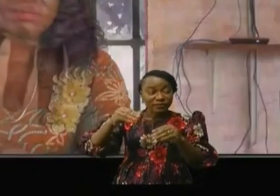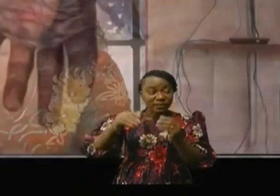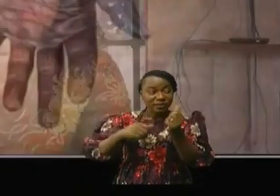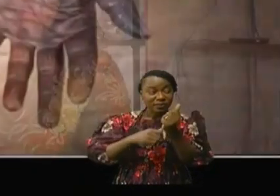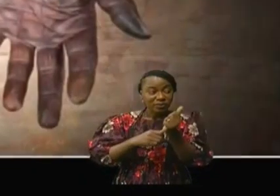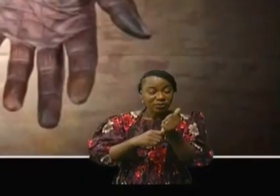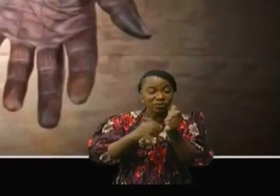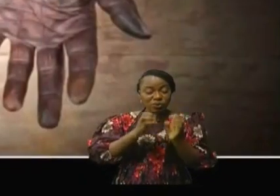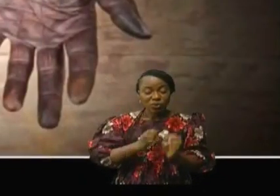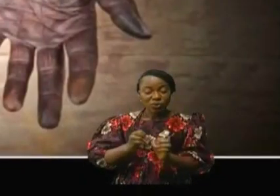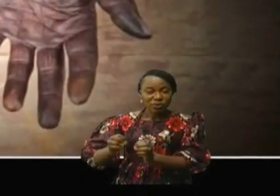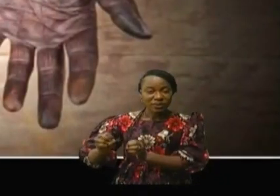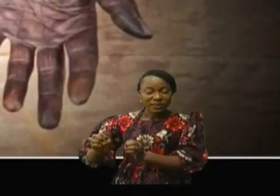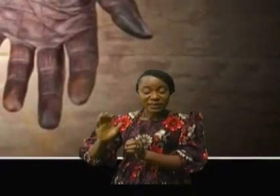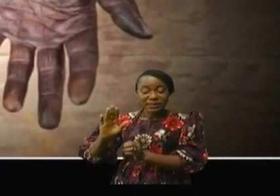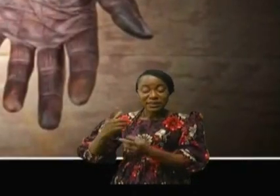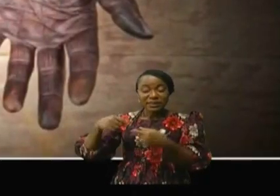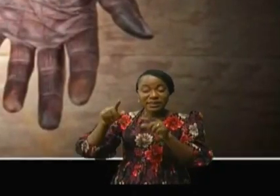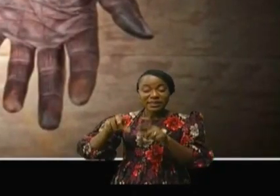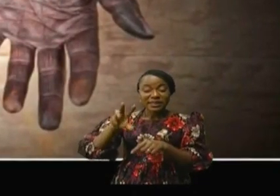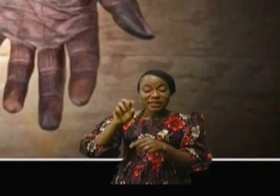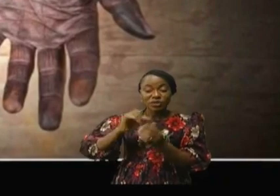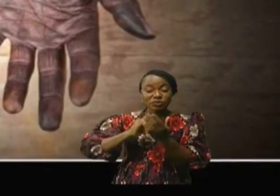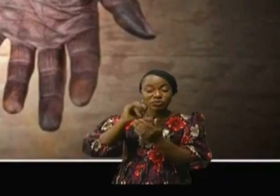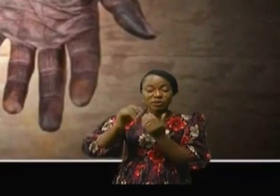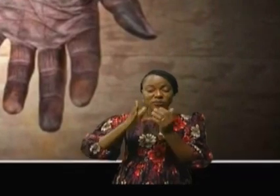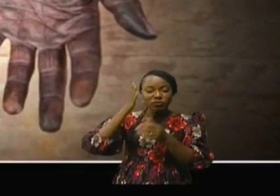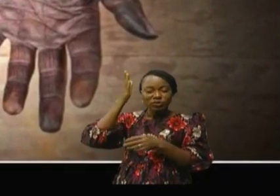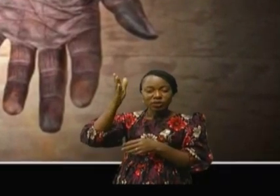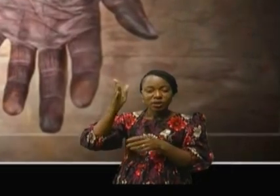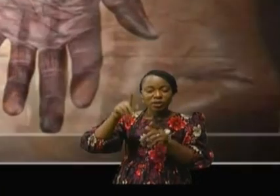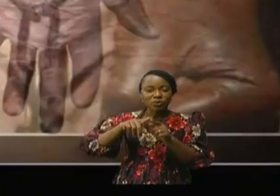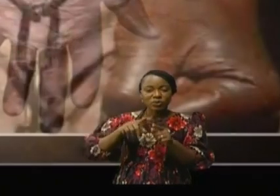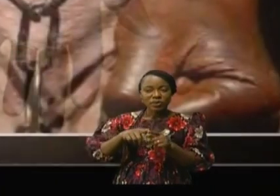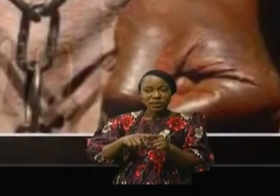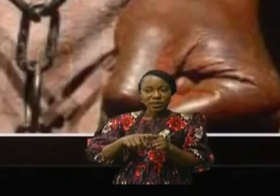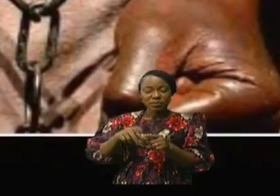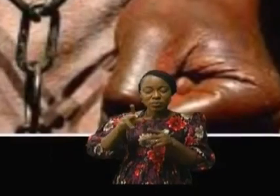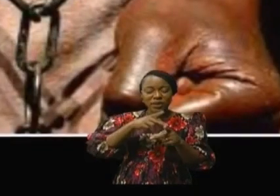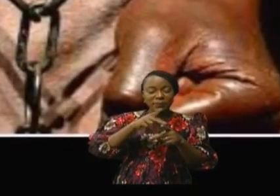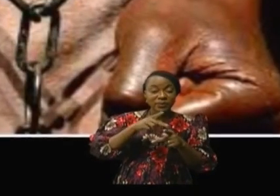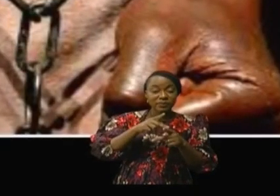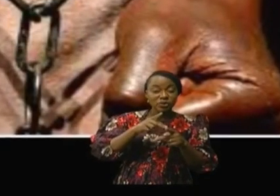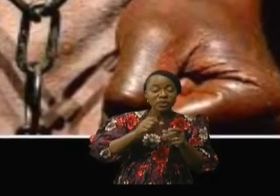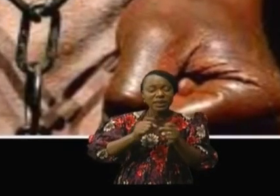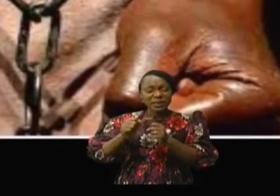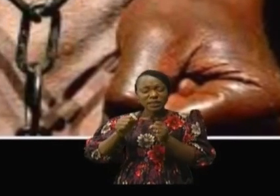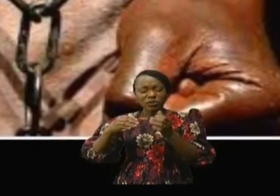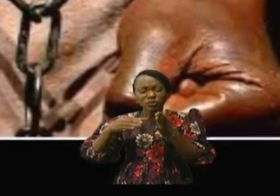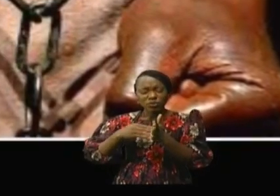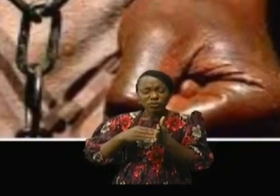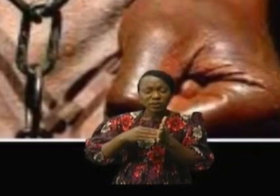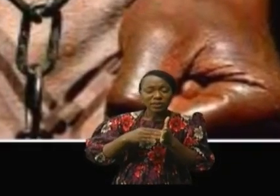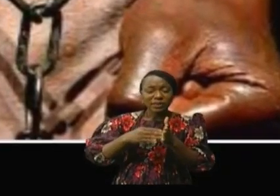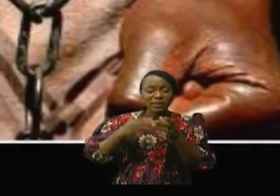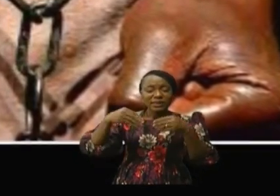sera organisée cette année, le 30 juillet prochain, l'Agence pour la prévention et la lutte contre la traite des